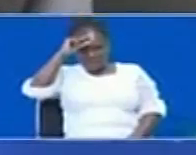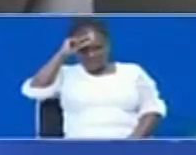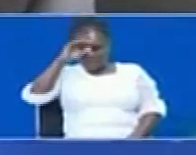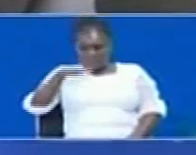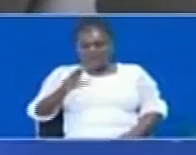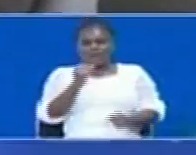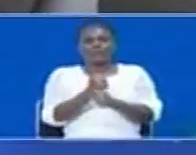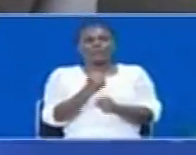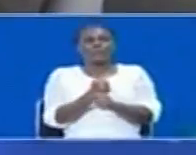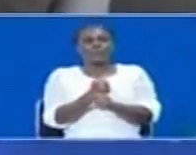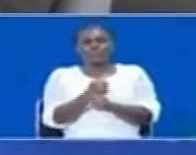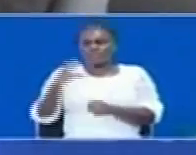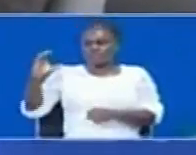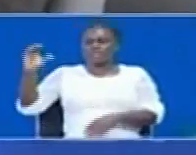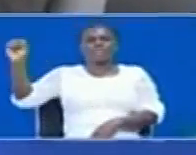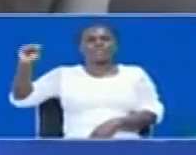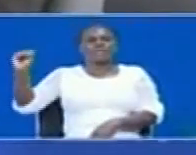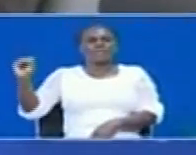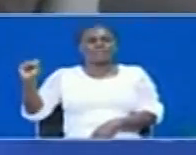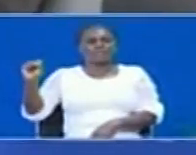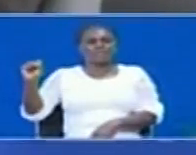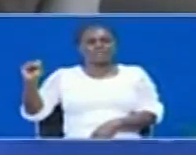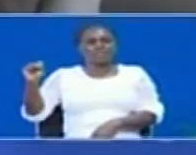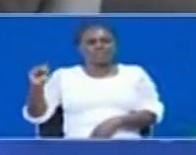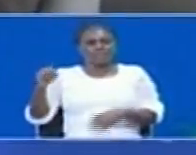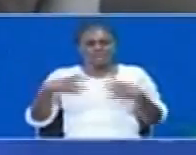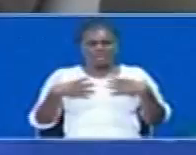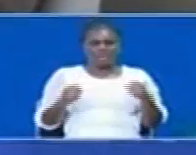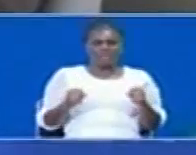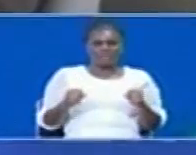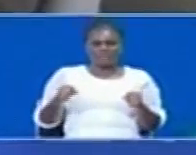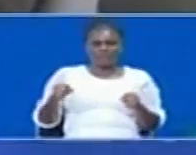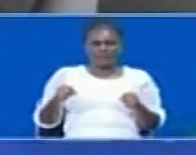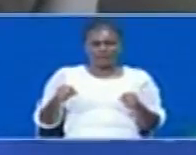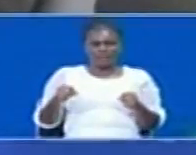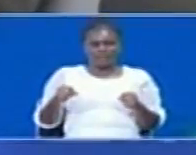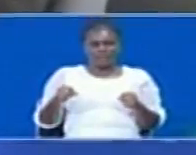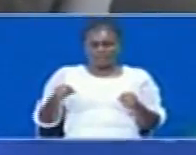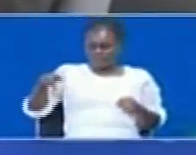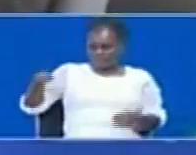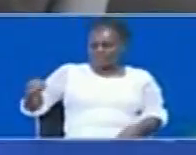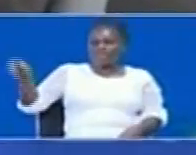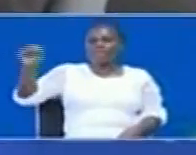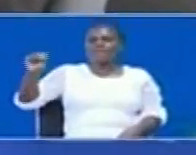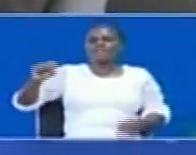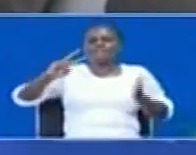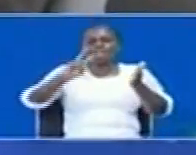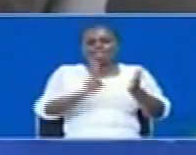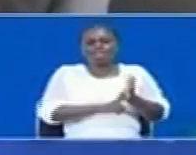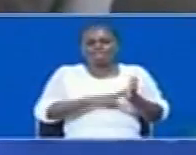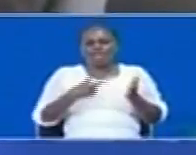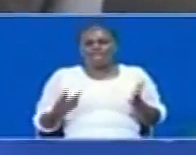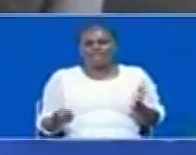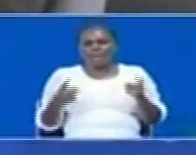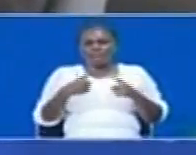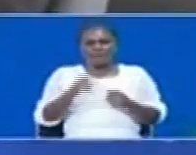officers, the CS Health and the Minister, CS Health and this PS are failed. But